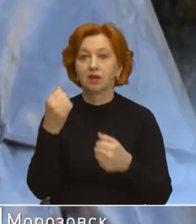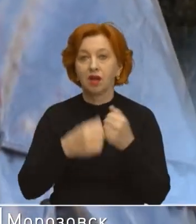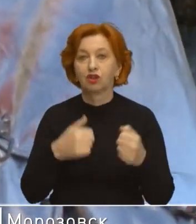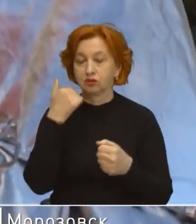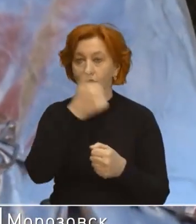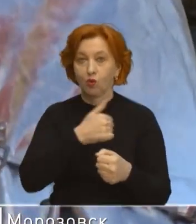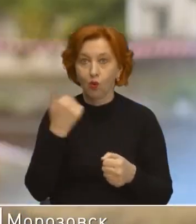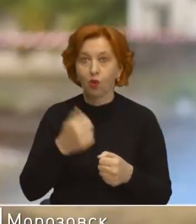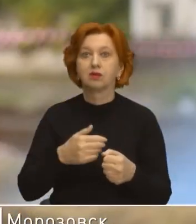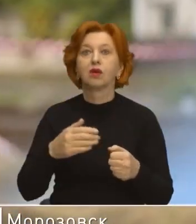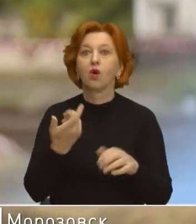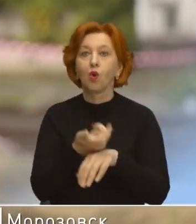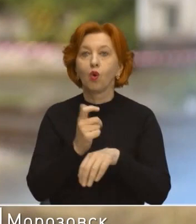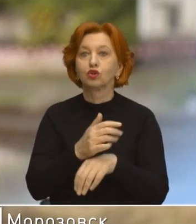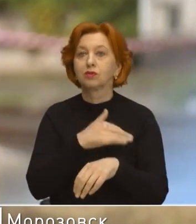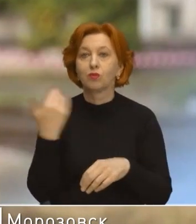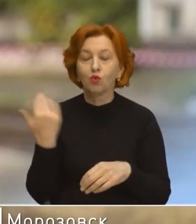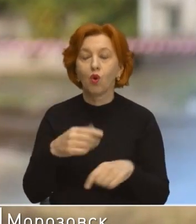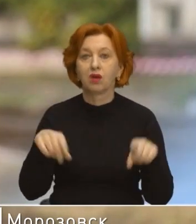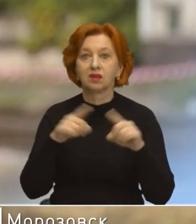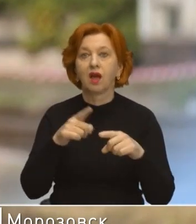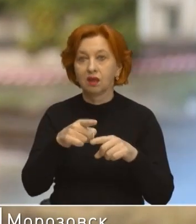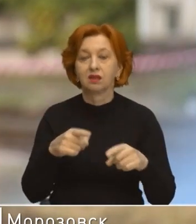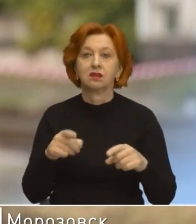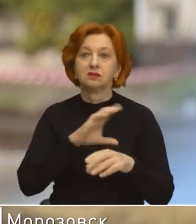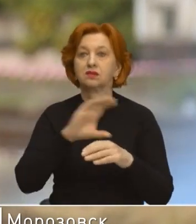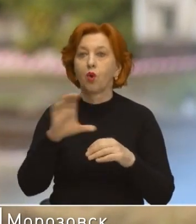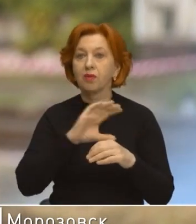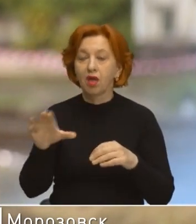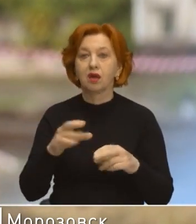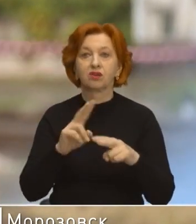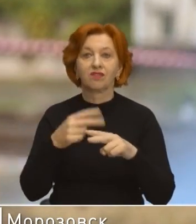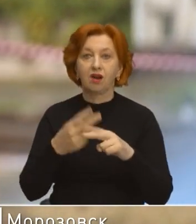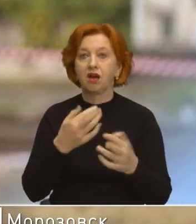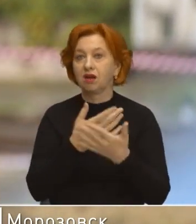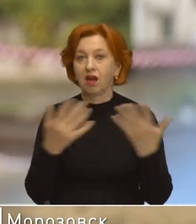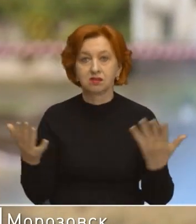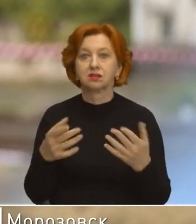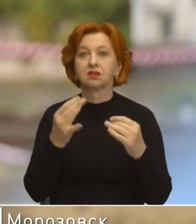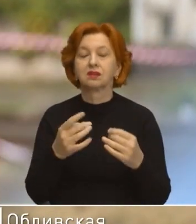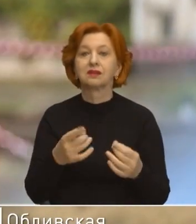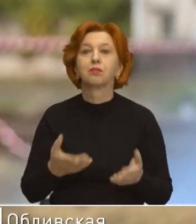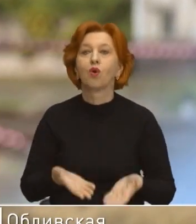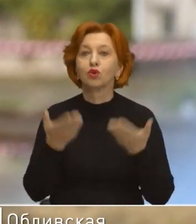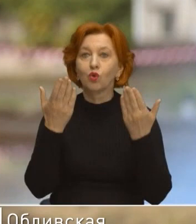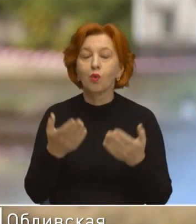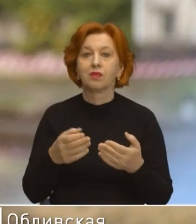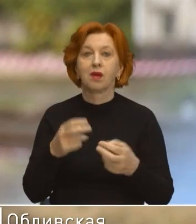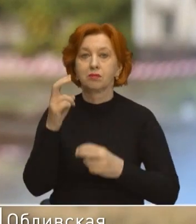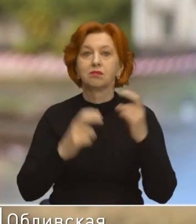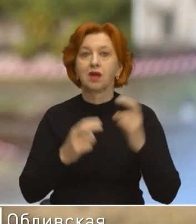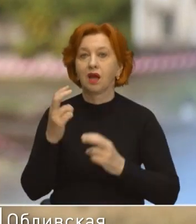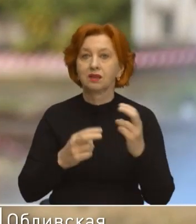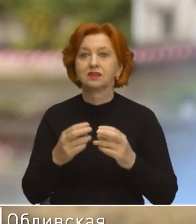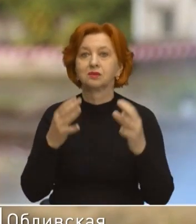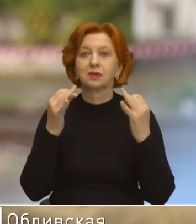много особо опасных объектов, сосуды под давлением, химические объекты, подъемные механизмы.